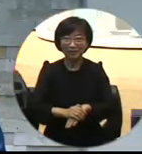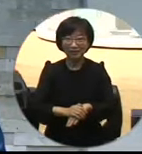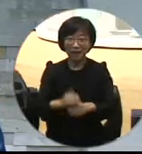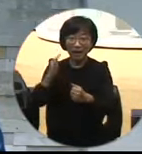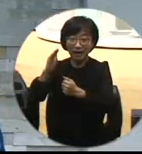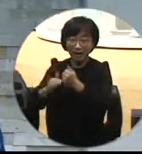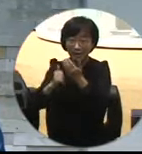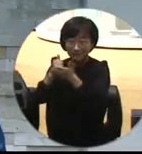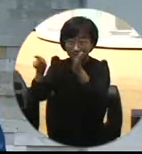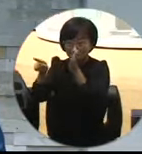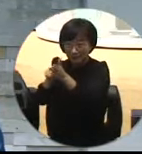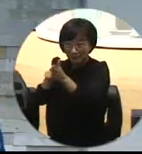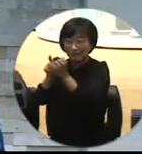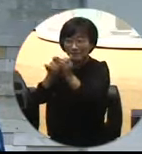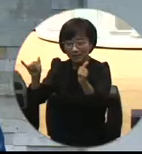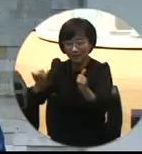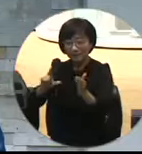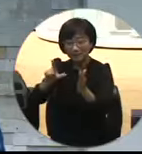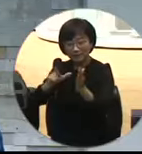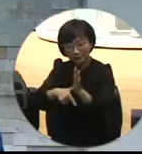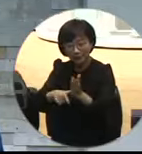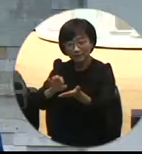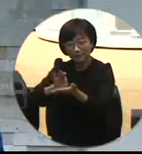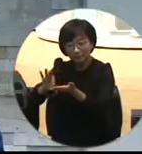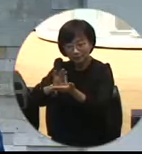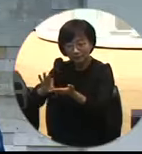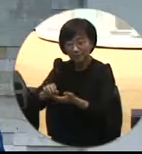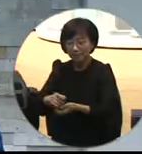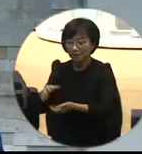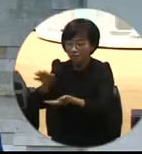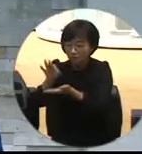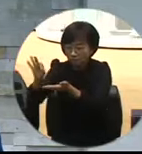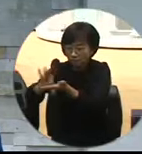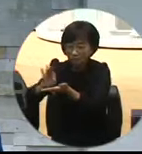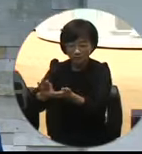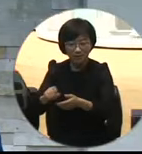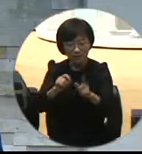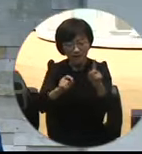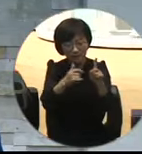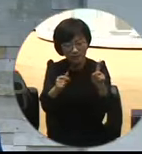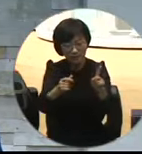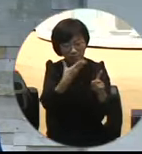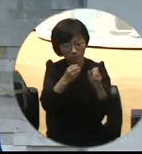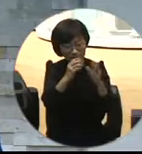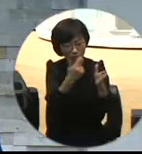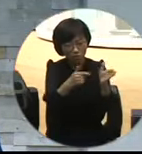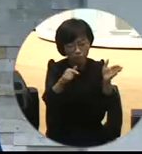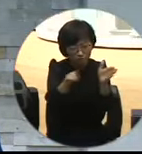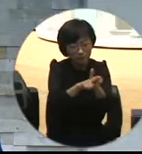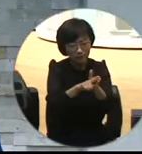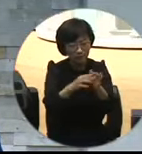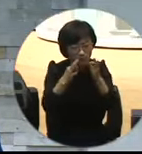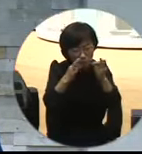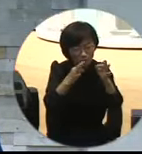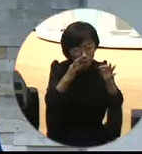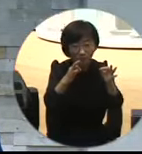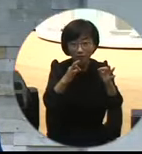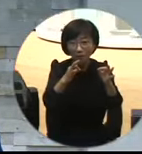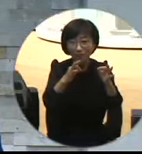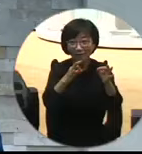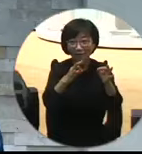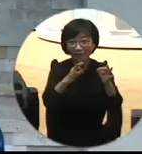살지요. 시간을 들여 물질을 들여 그 한 영혼을 위해서 그냥 투자를 해. 그럼 얼마나 손해봤어요.